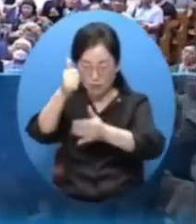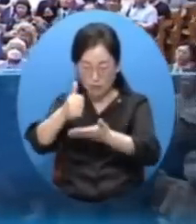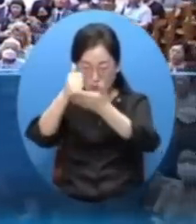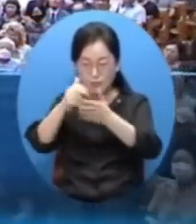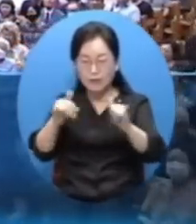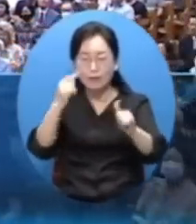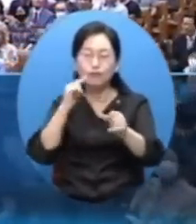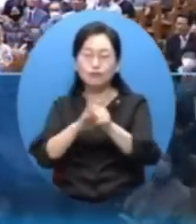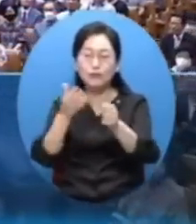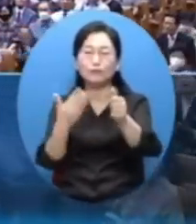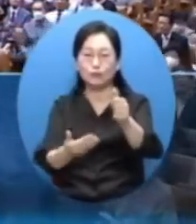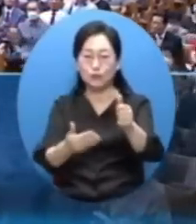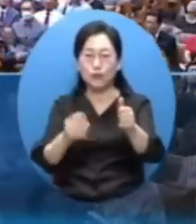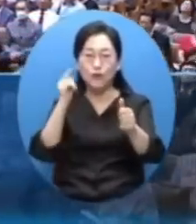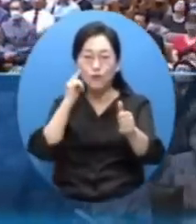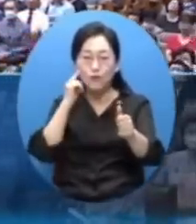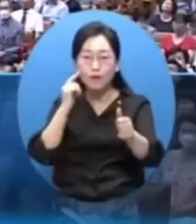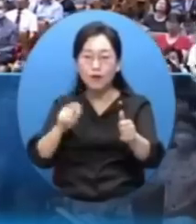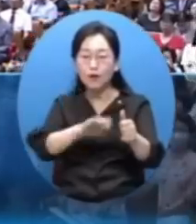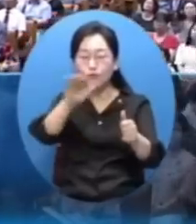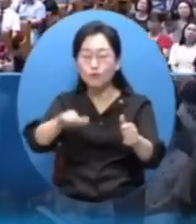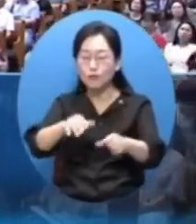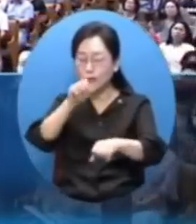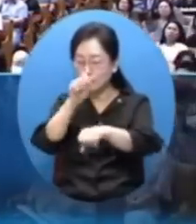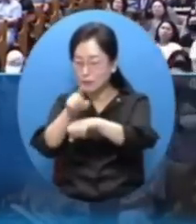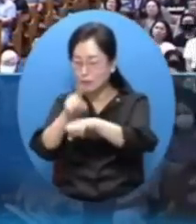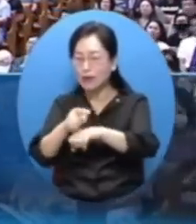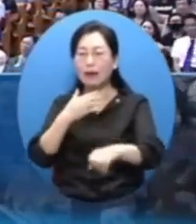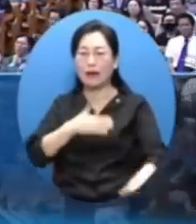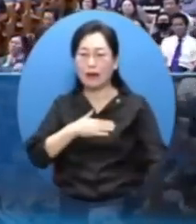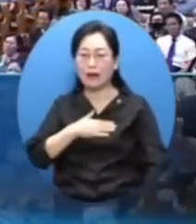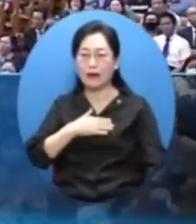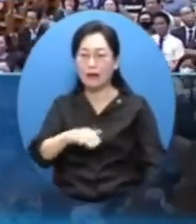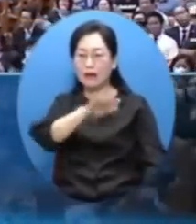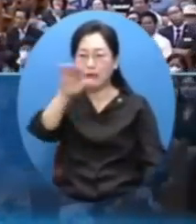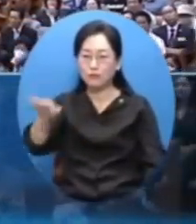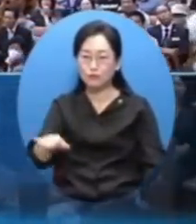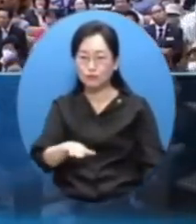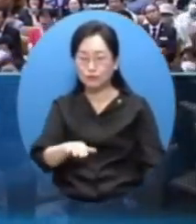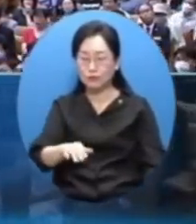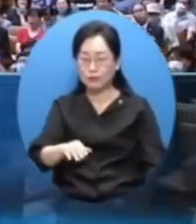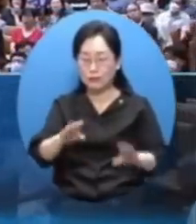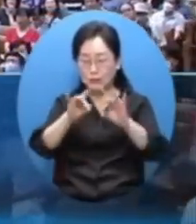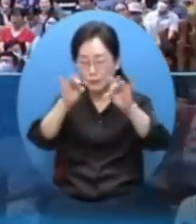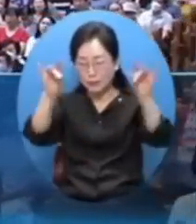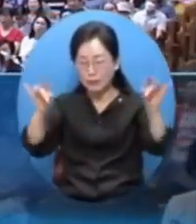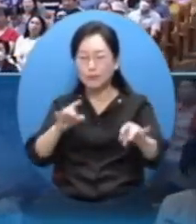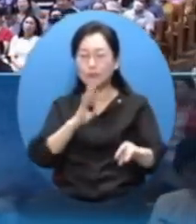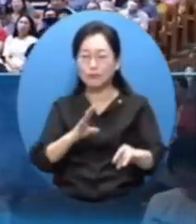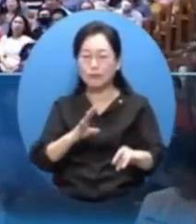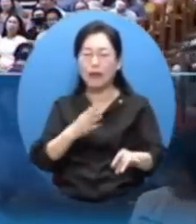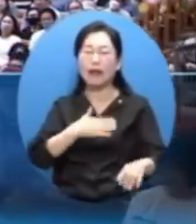여기시나니 이는 그가 우리의 체질을 아시며 우리가 단지 먼지뿐임을 기억하시미로다.